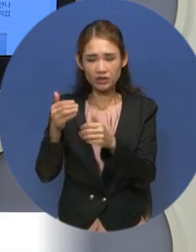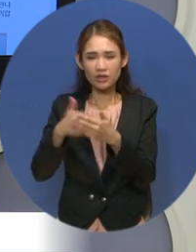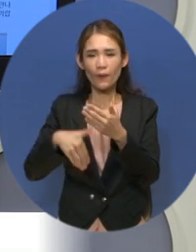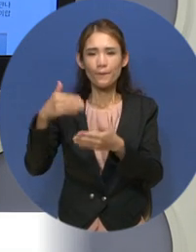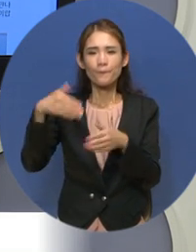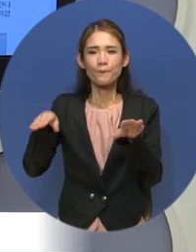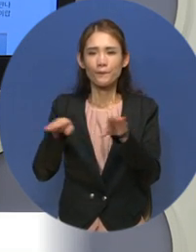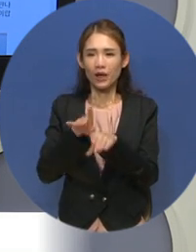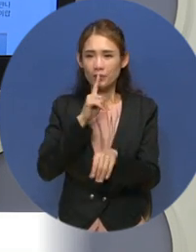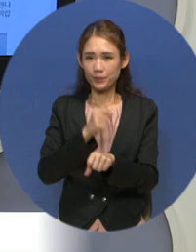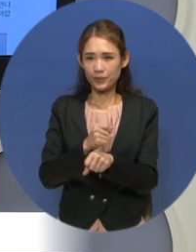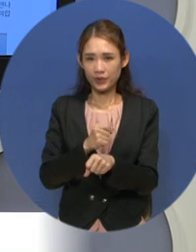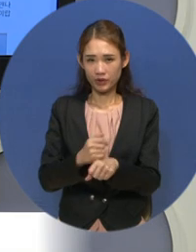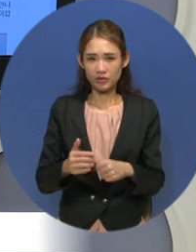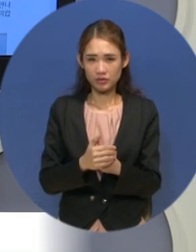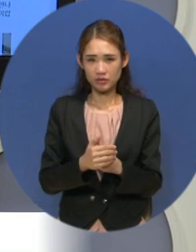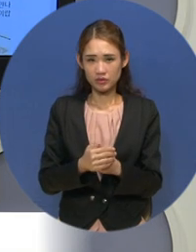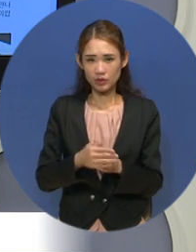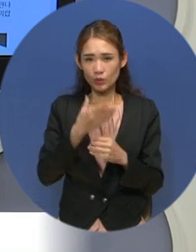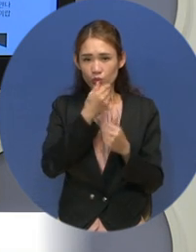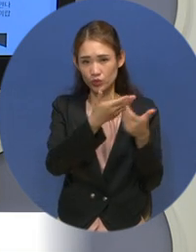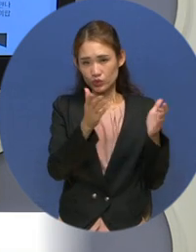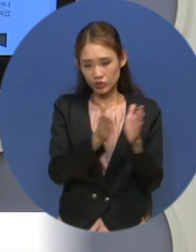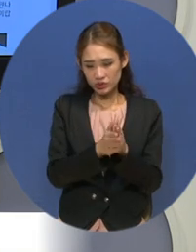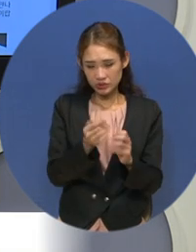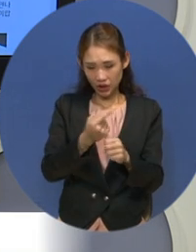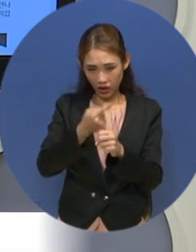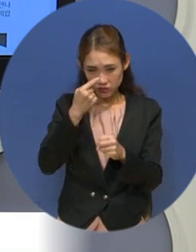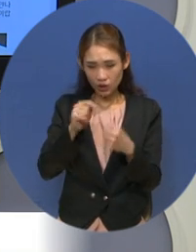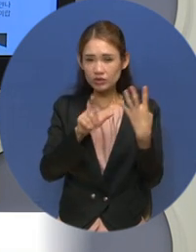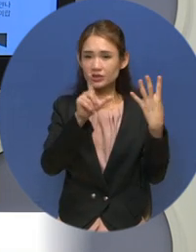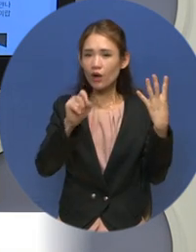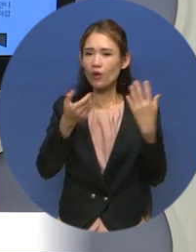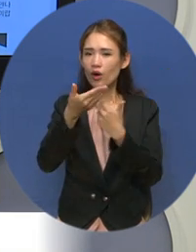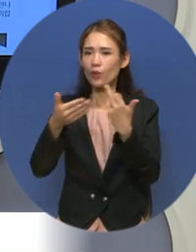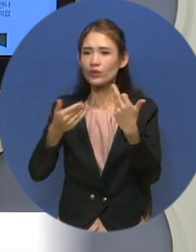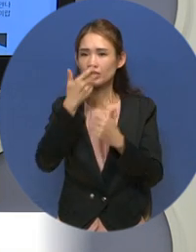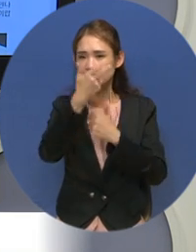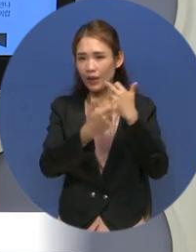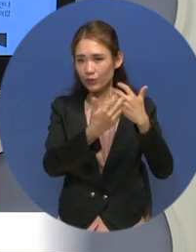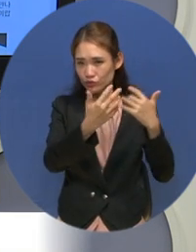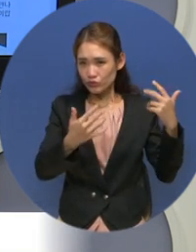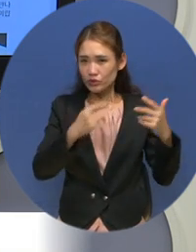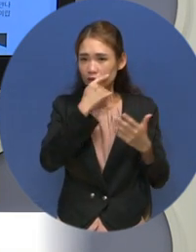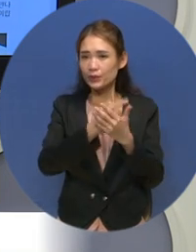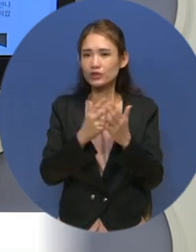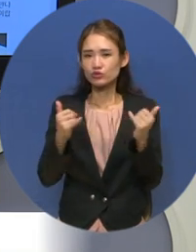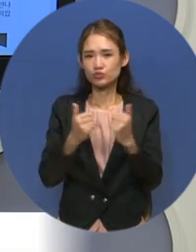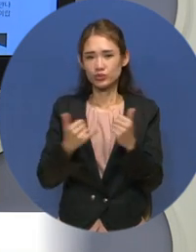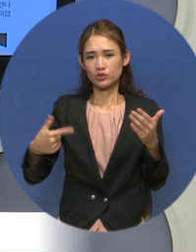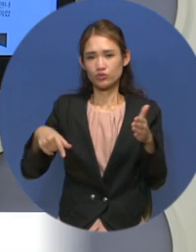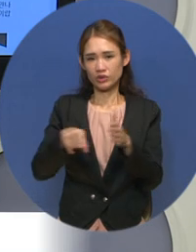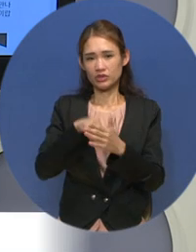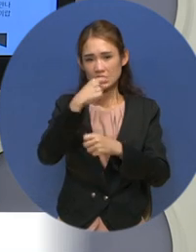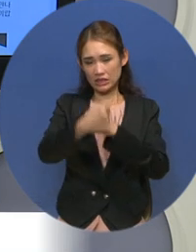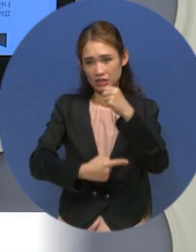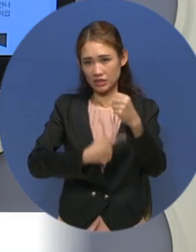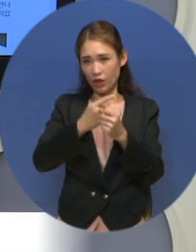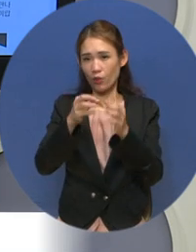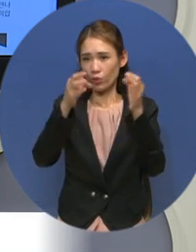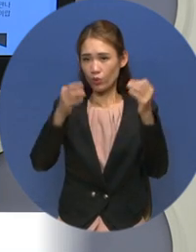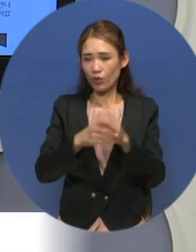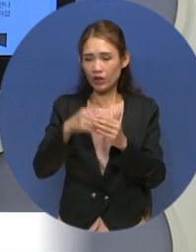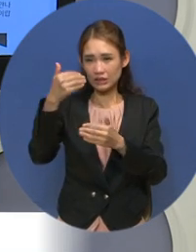되는데요 한편 복지부는 지난해 4월 강원도 3 뿔 피의 주민들을 위해서도 1년간 납부의 외